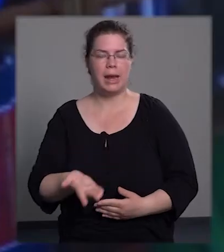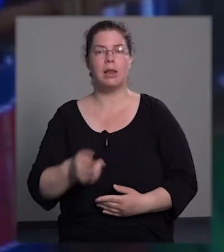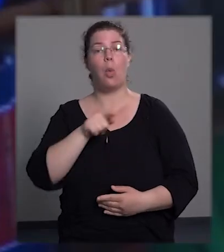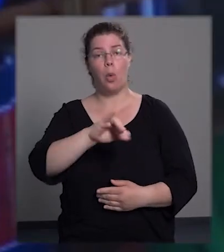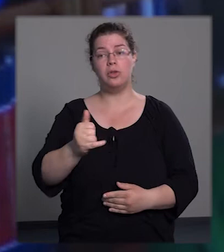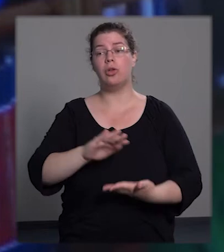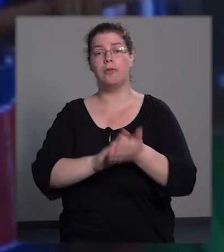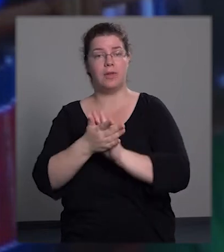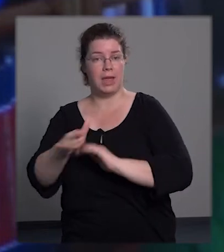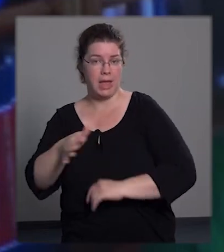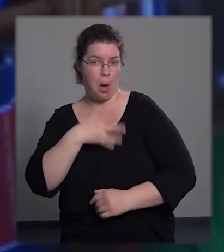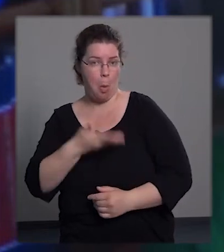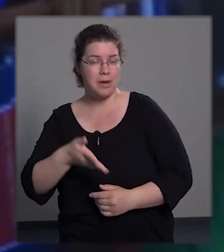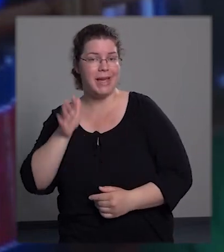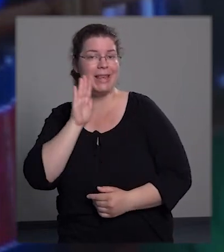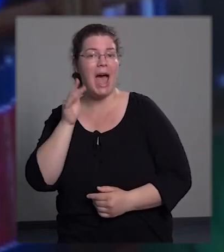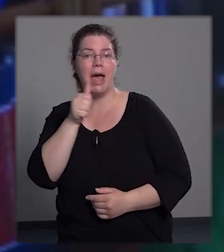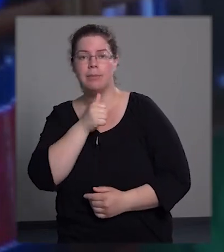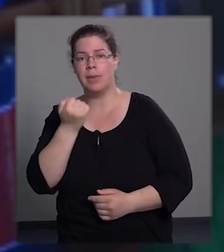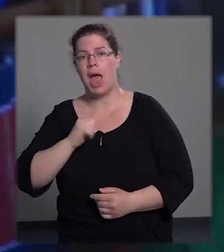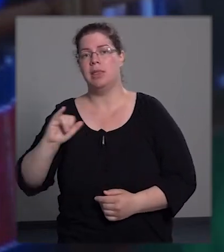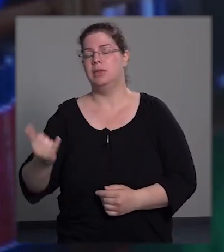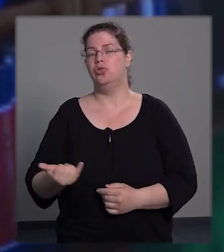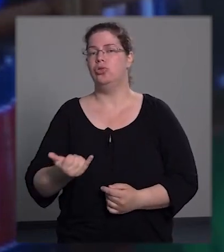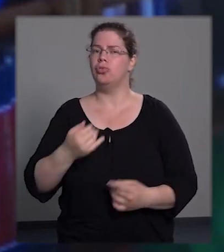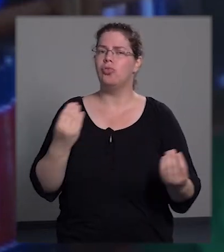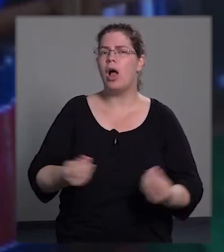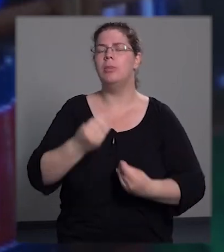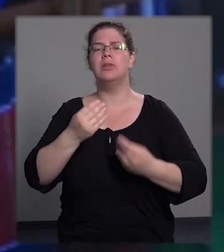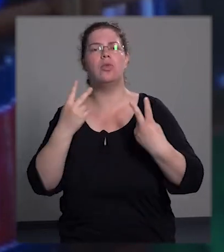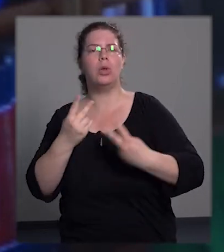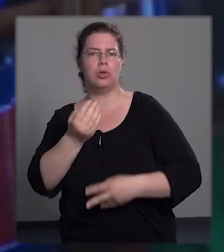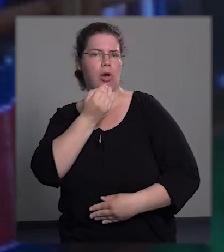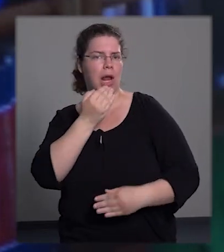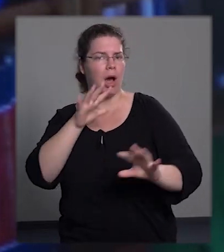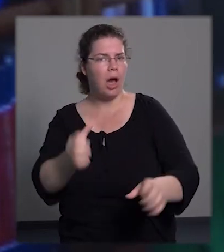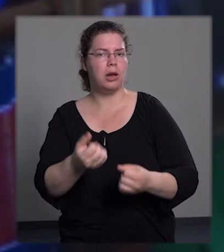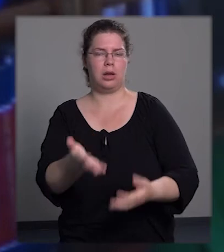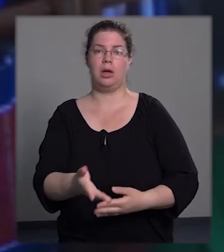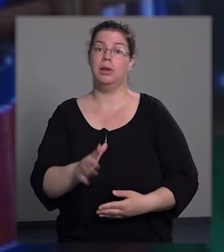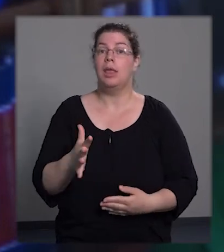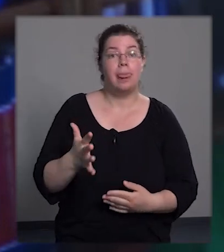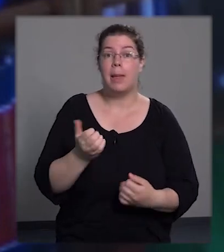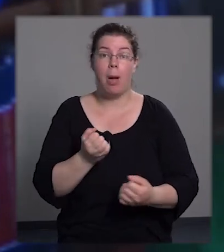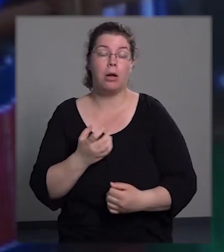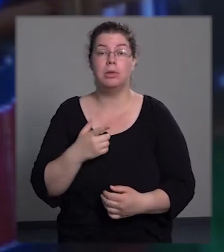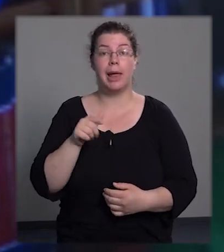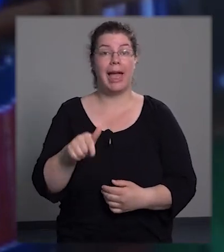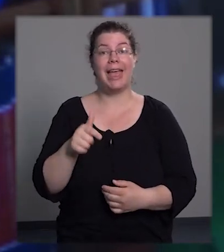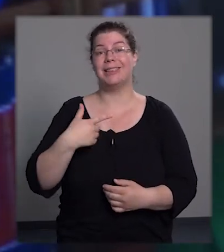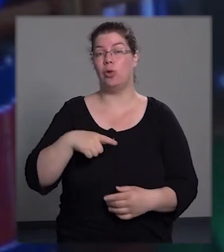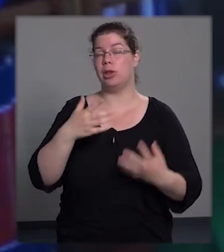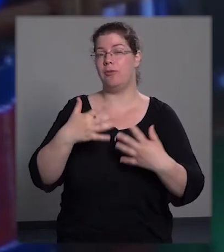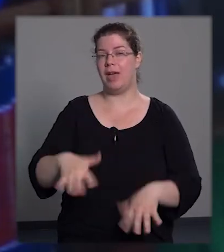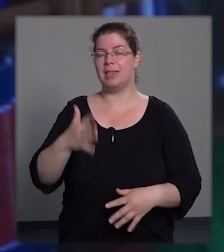Árpád is mindig valami fontosat akartak alkotni. Tehát ők nem alkudtak meg, ez volt a Veszte